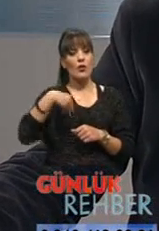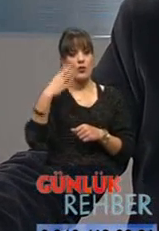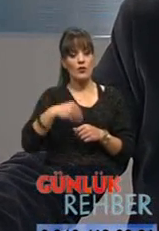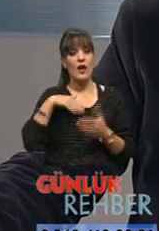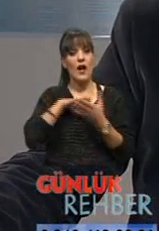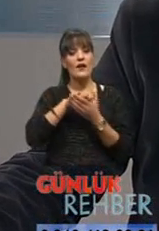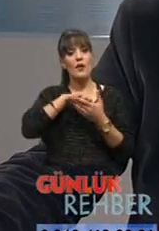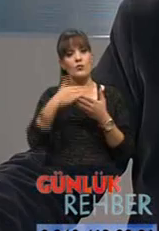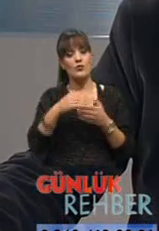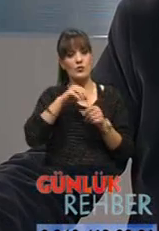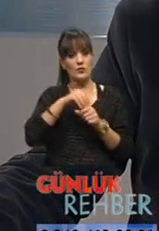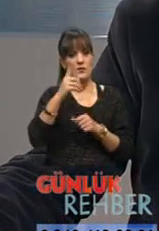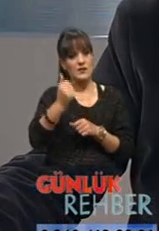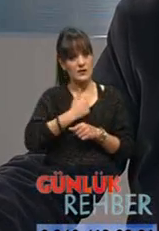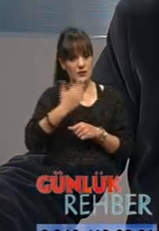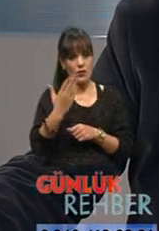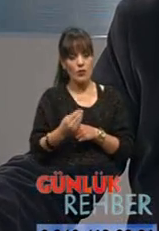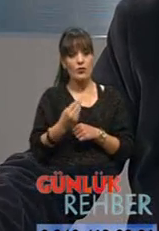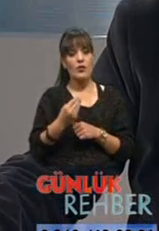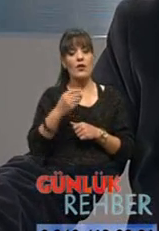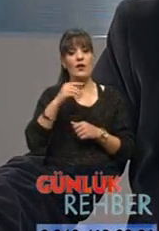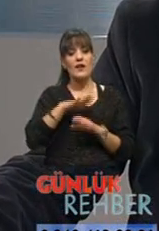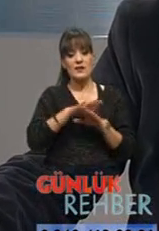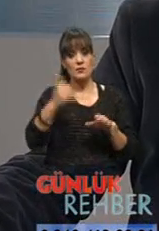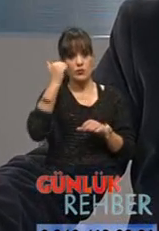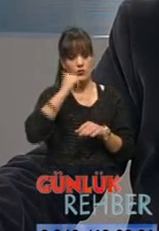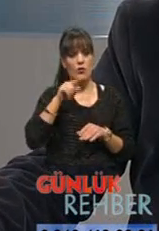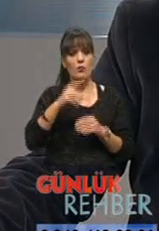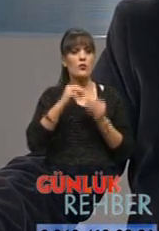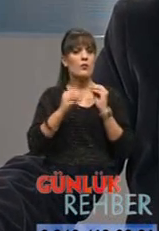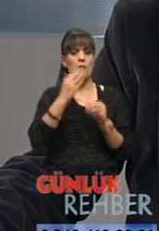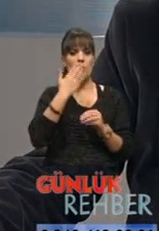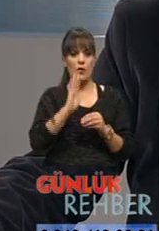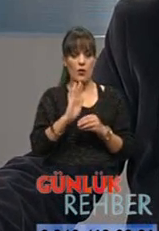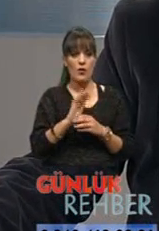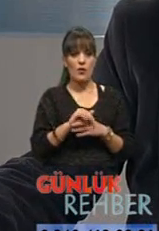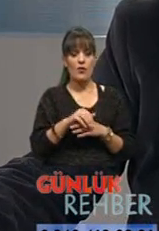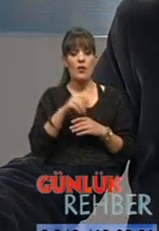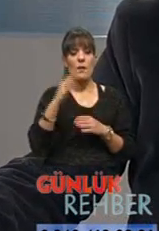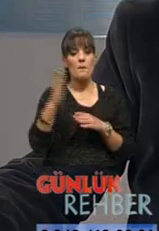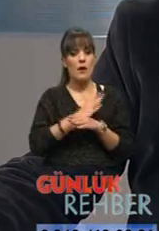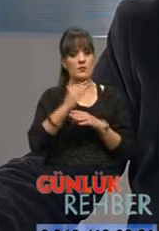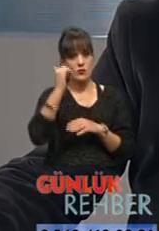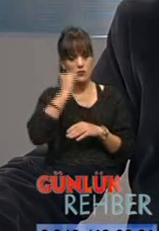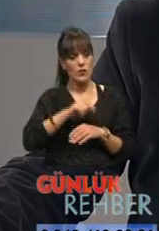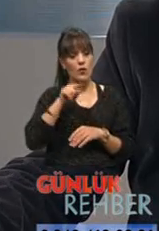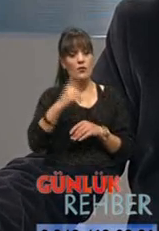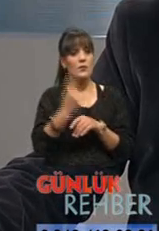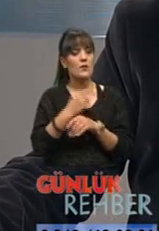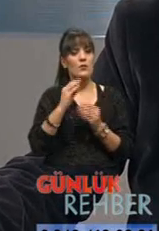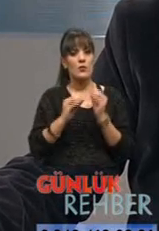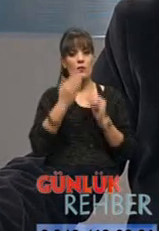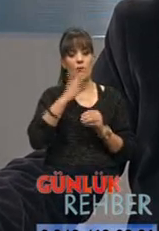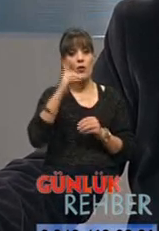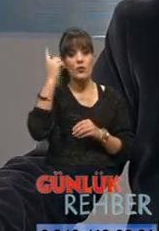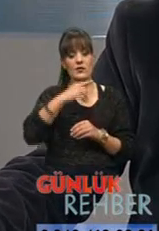Ayak burkulmalarında bir sıkıntı oluyor. Onun zemin düzgünse orada da problem yok. Malzemeniz düzgünse yine orada da bir problem